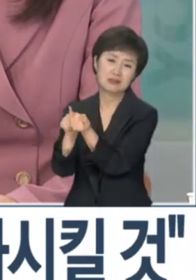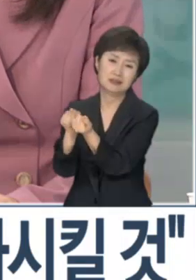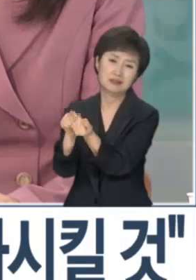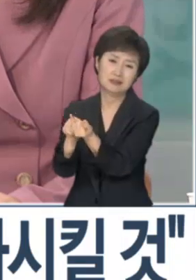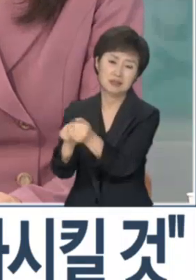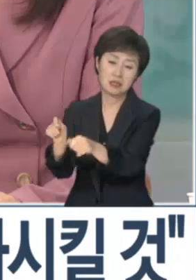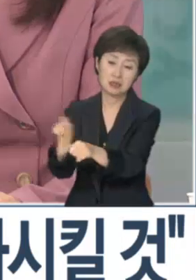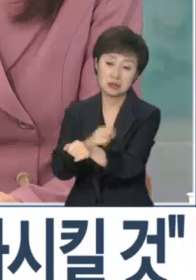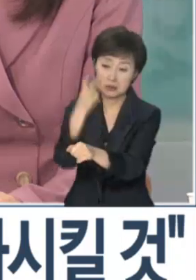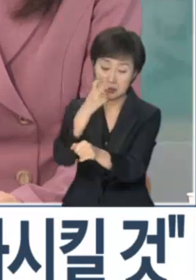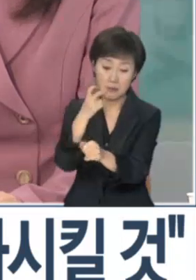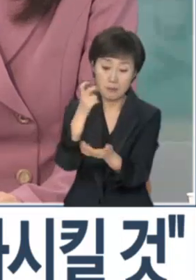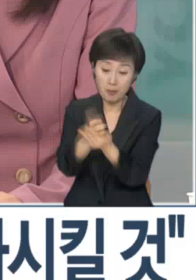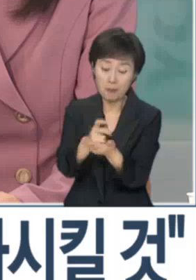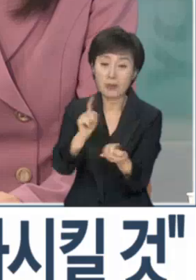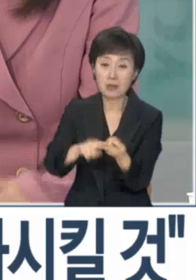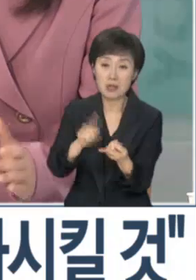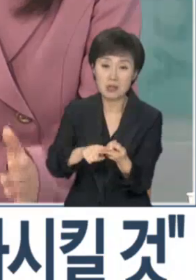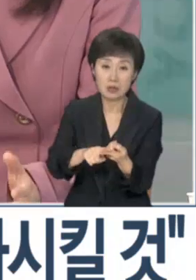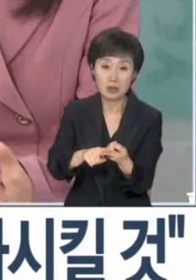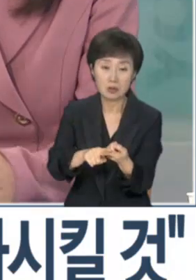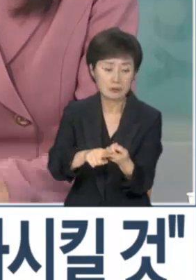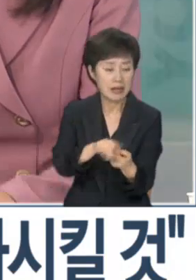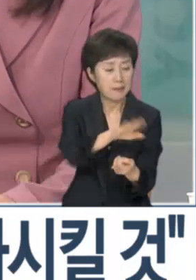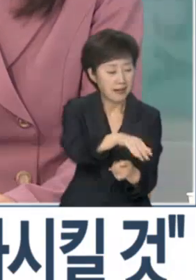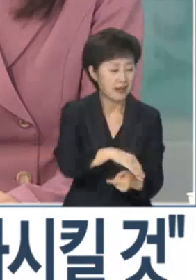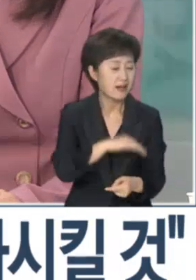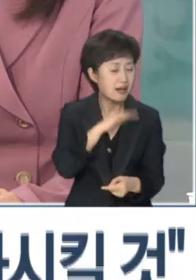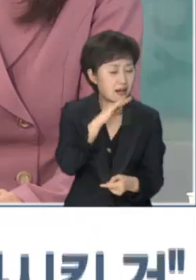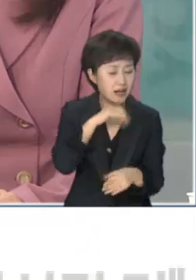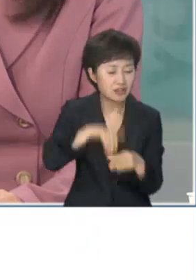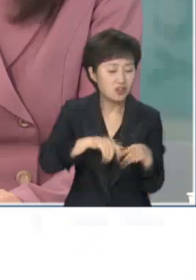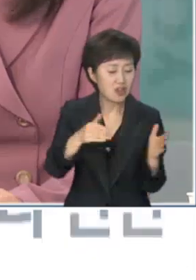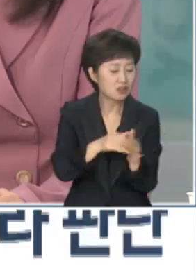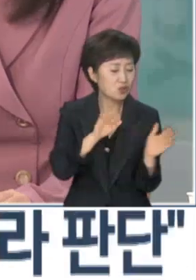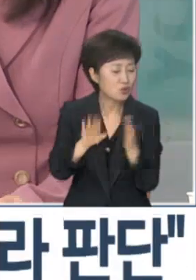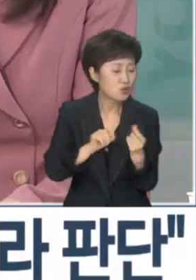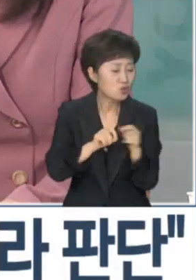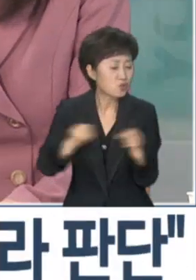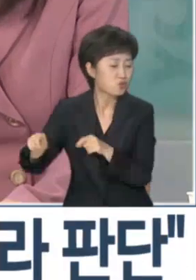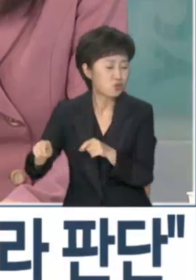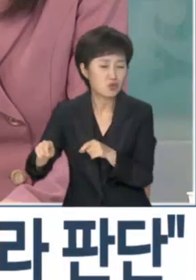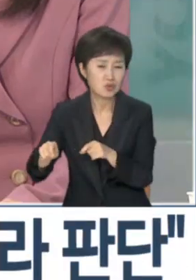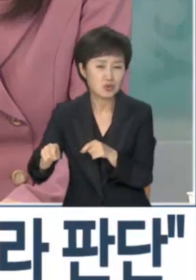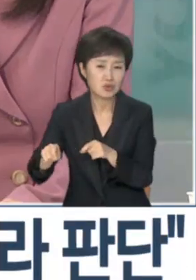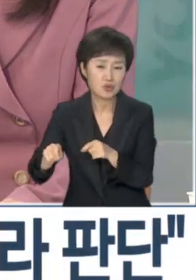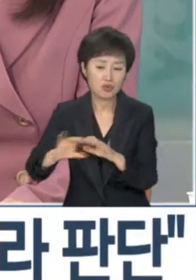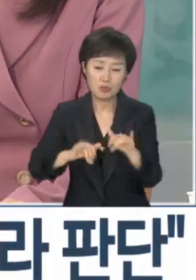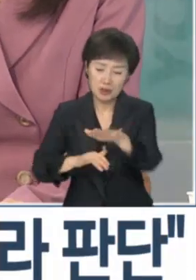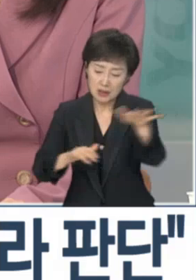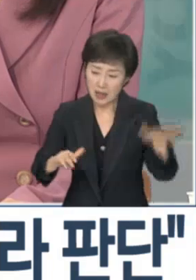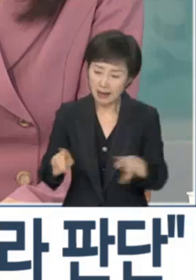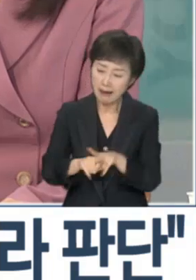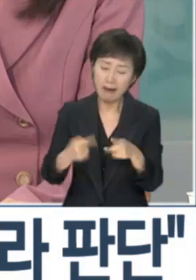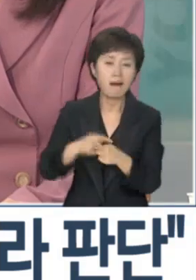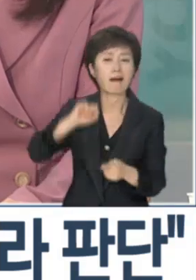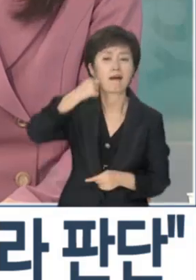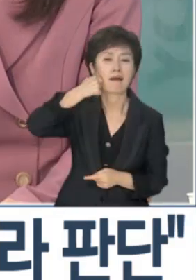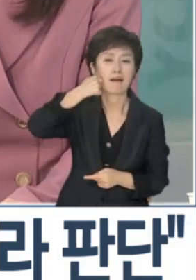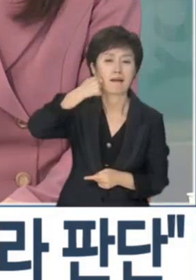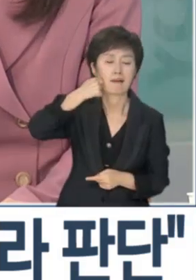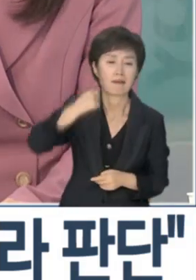대한 특검에 대해서만 만약에 뭐 총선 후에 특검을 하자라고 미룬다면 국민들께서는 크게 저항하실 거다. 저는 그렇게